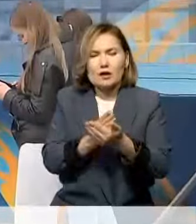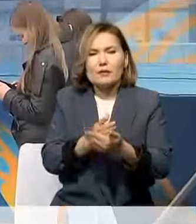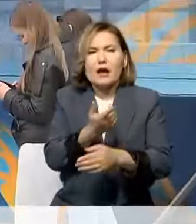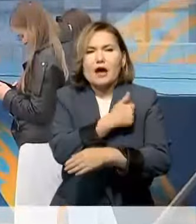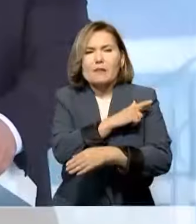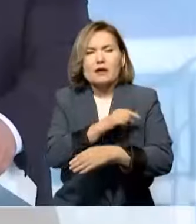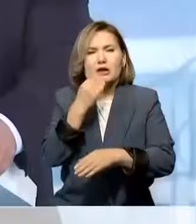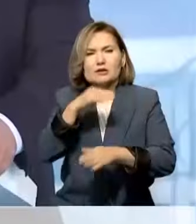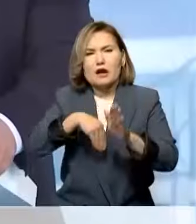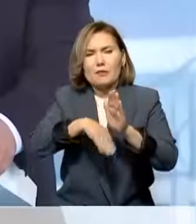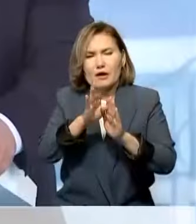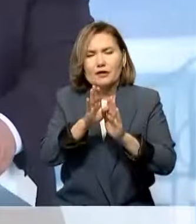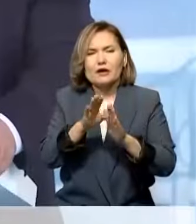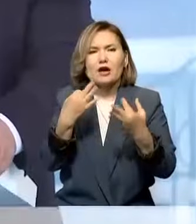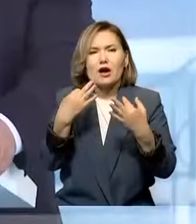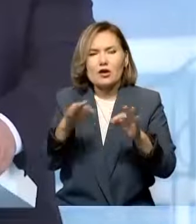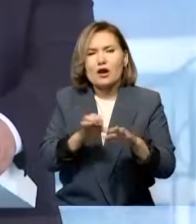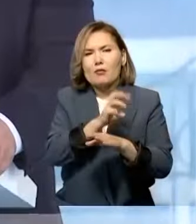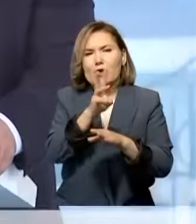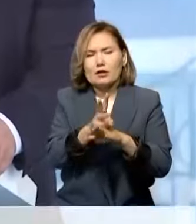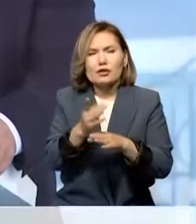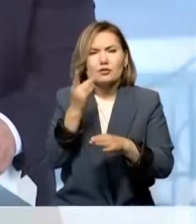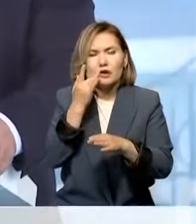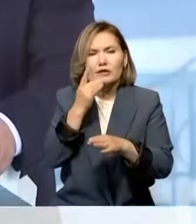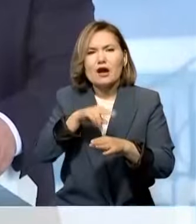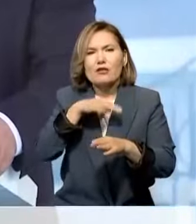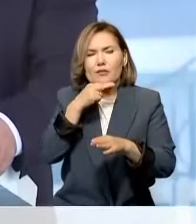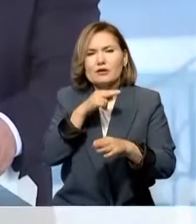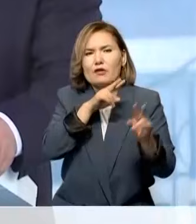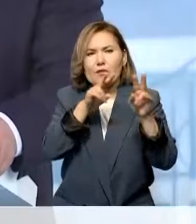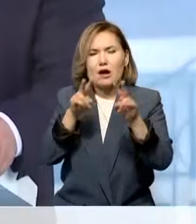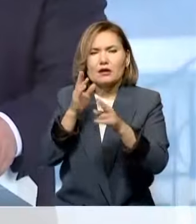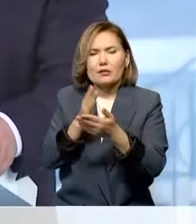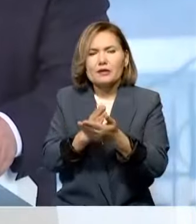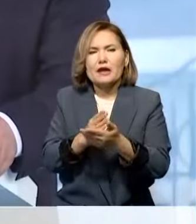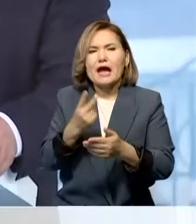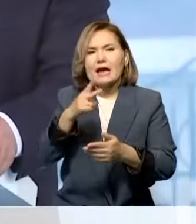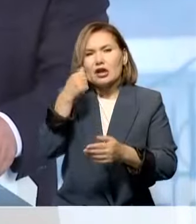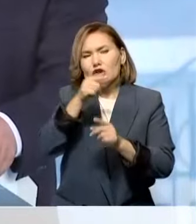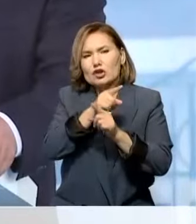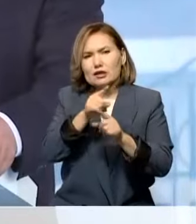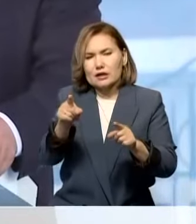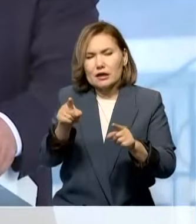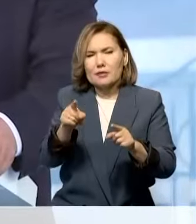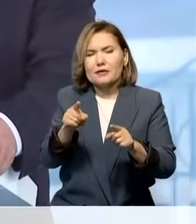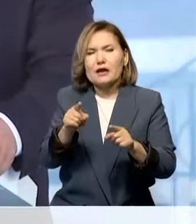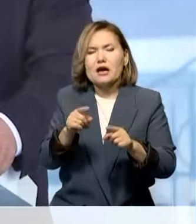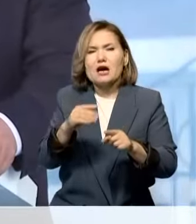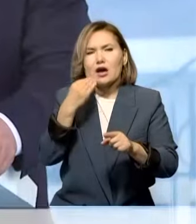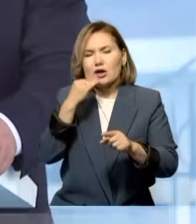қызметтердің сапасы мен қол жетімділік мәселесі ерекше бақылауда. Екі жылдың ішінде